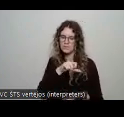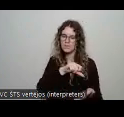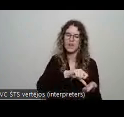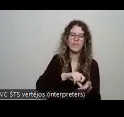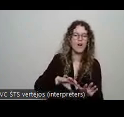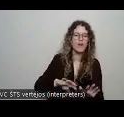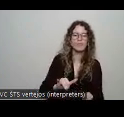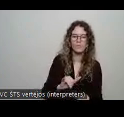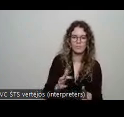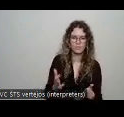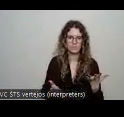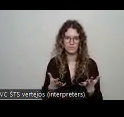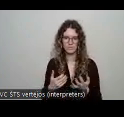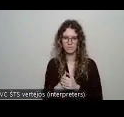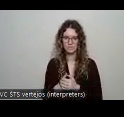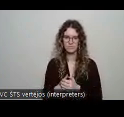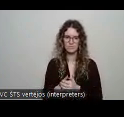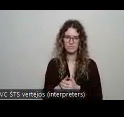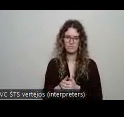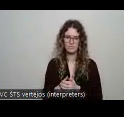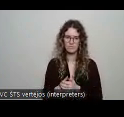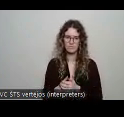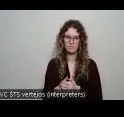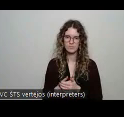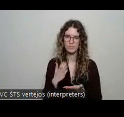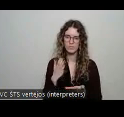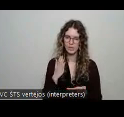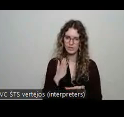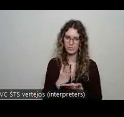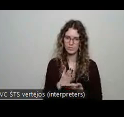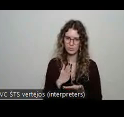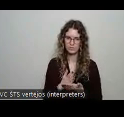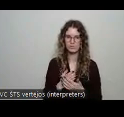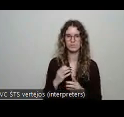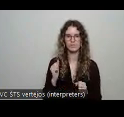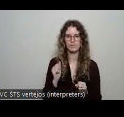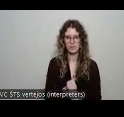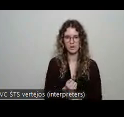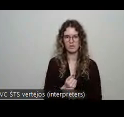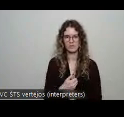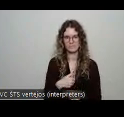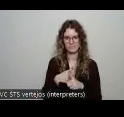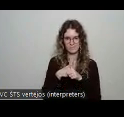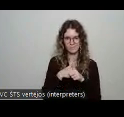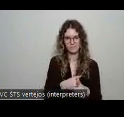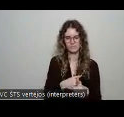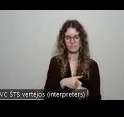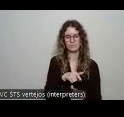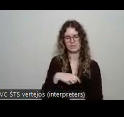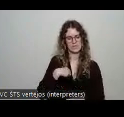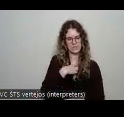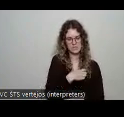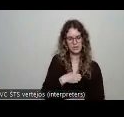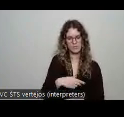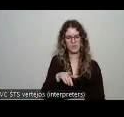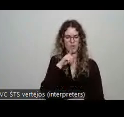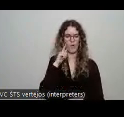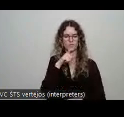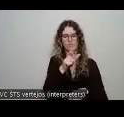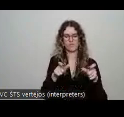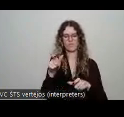įdomu. Taip, būtina užtikrinti aktualumą, kad būtų aktualu jauniems žmonėms, netitrūkti nuo